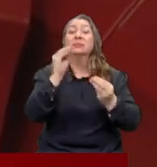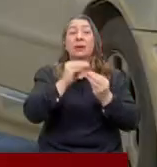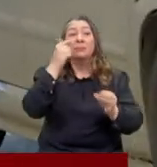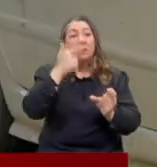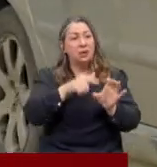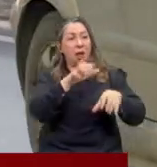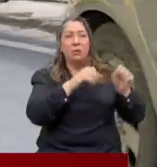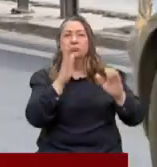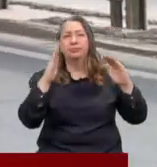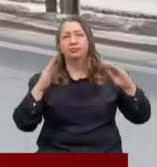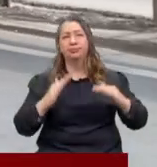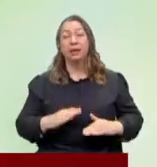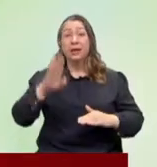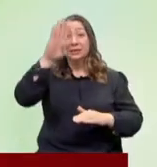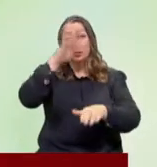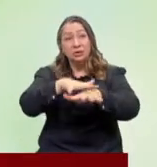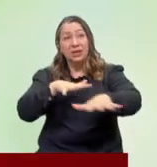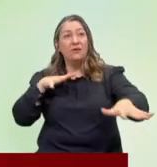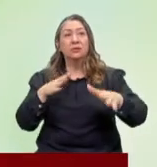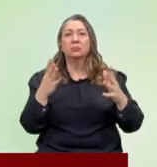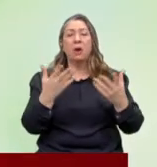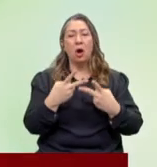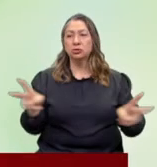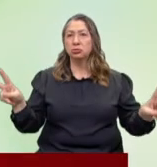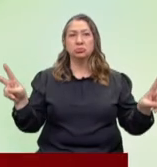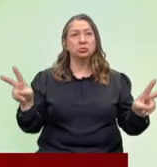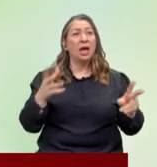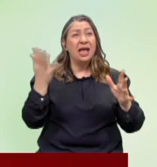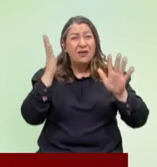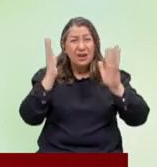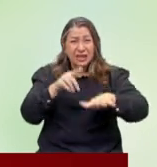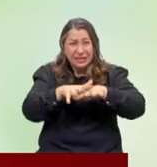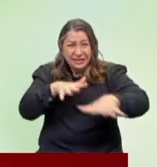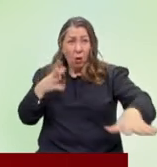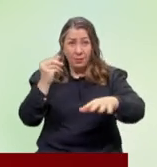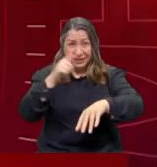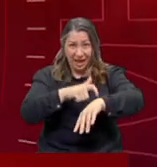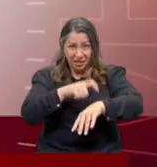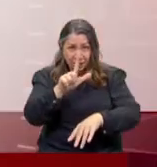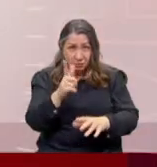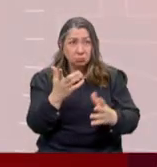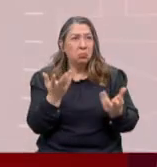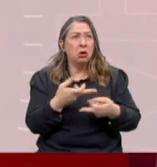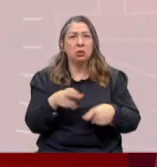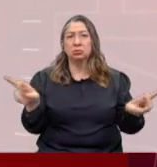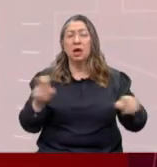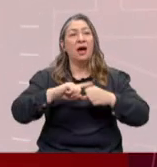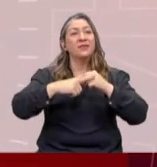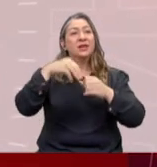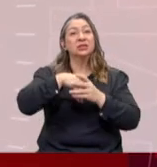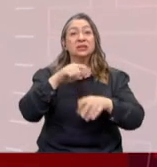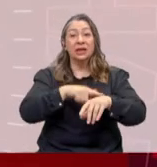de azalttı. Bu durum İstanbul trafiğine de yansıdı. Yollar en yoğun saat dilimlerinde bile boş. Hafta içinde özellikle